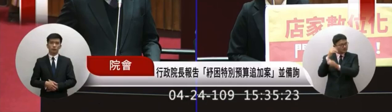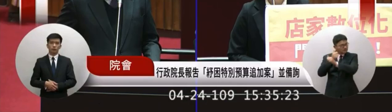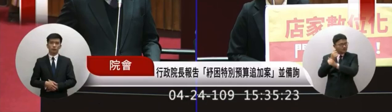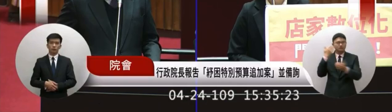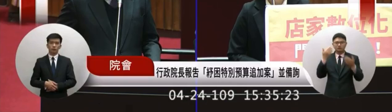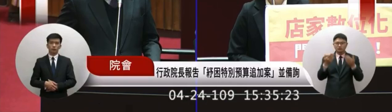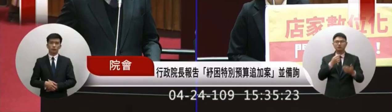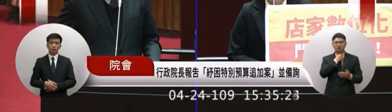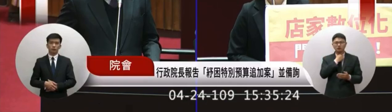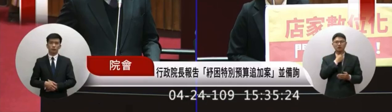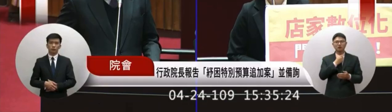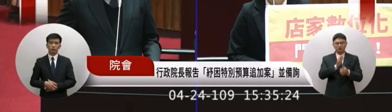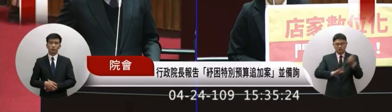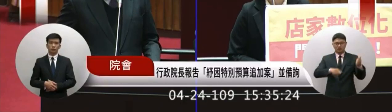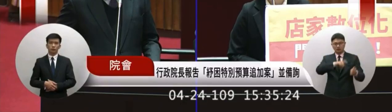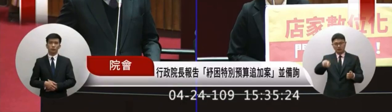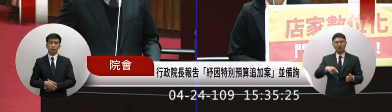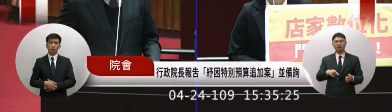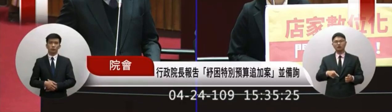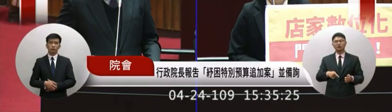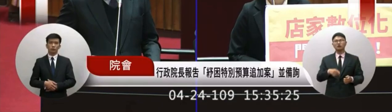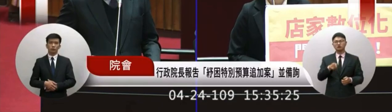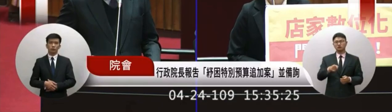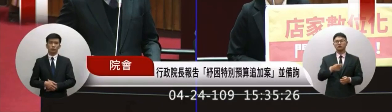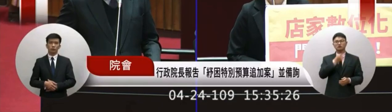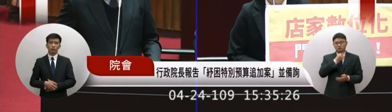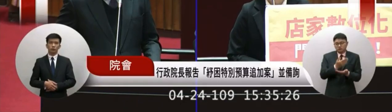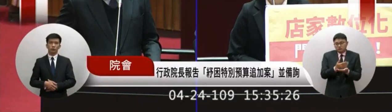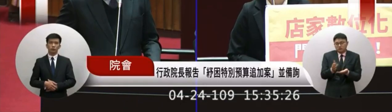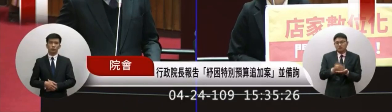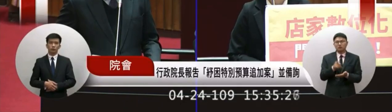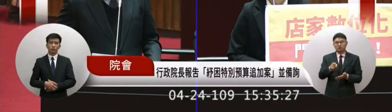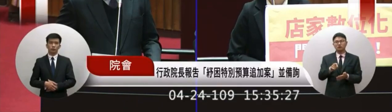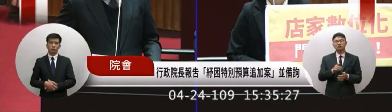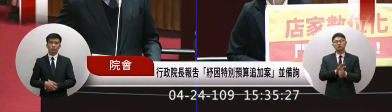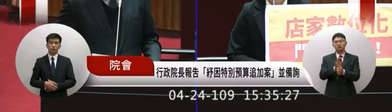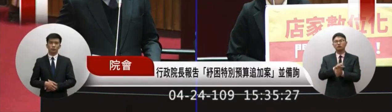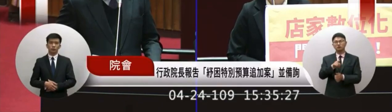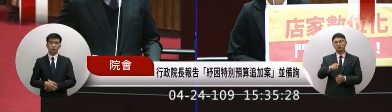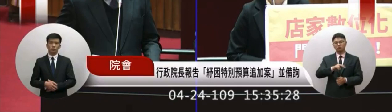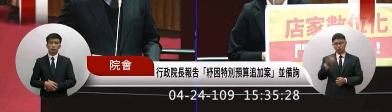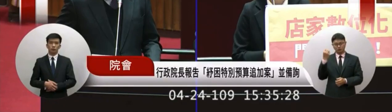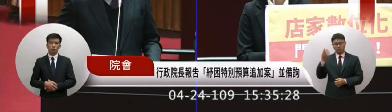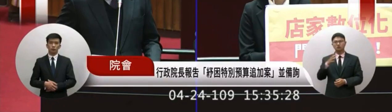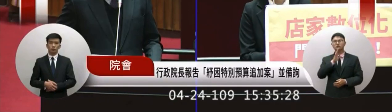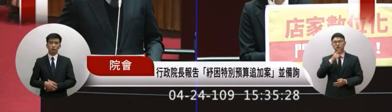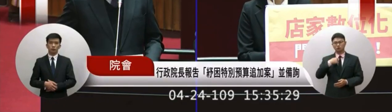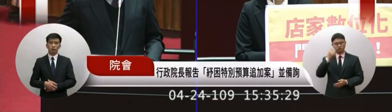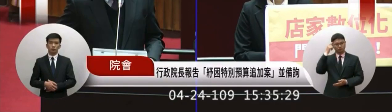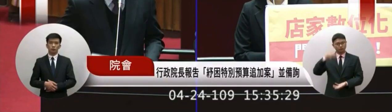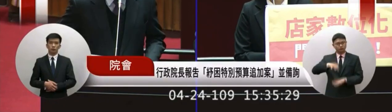的，不要影响到他们现在的负担的情况下来做这个纾困以及转型的部分，这是我们希望在此提出来的建议。